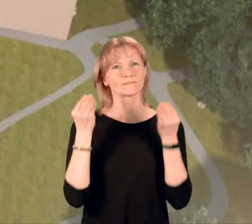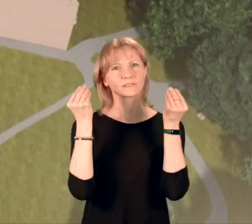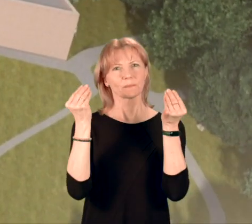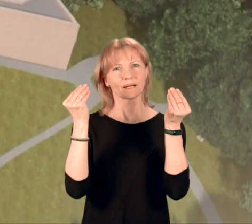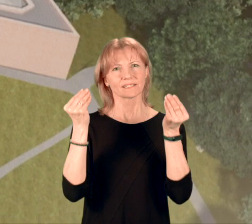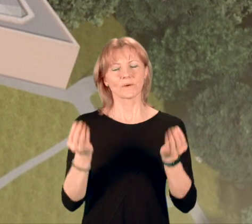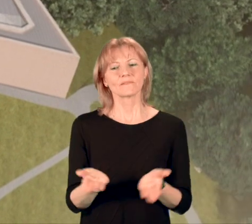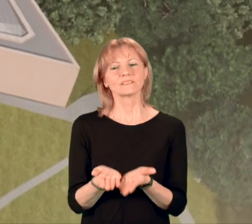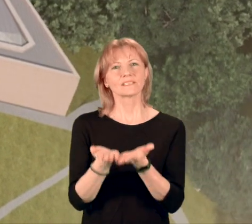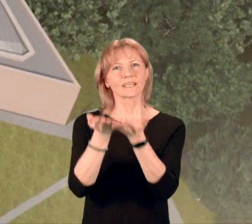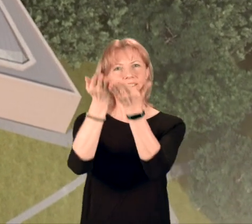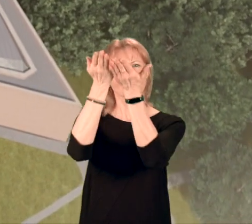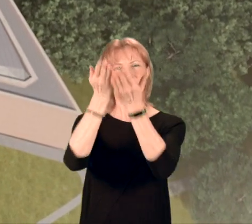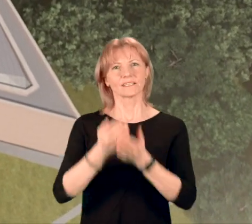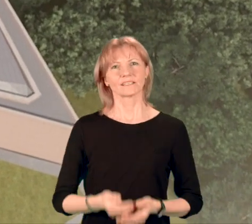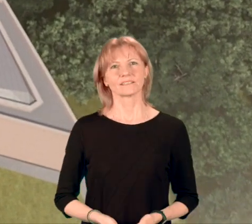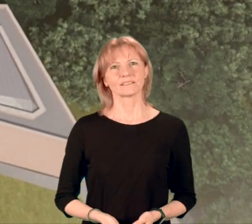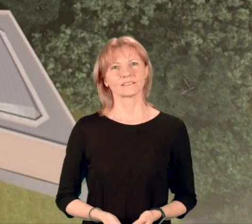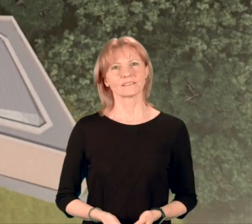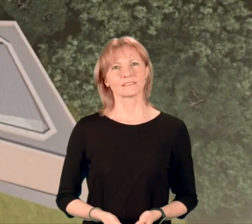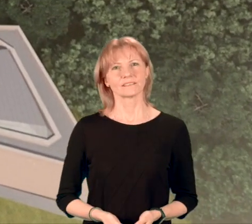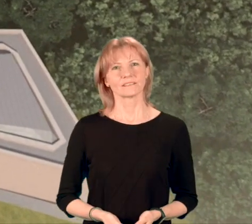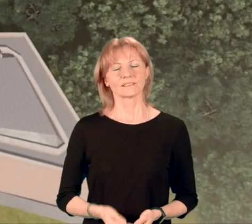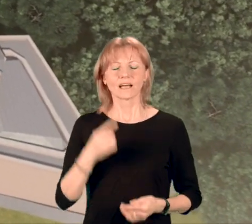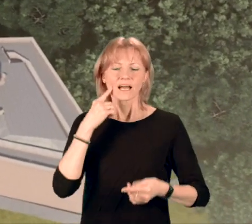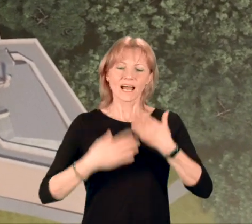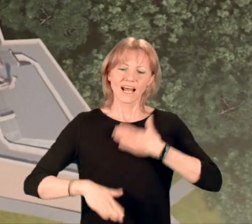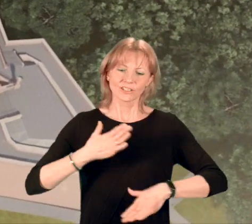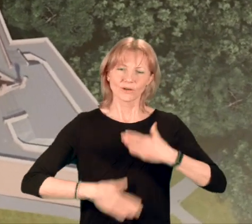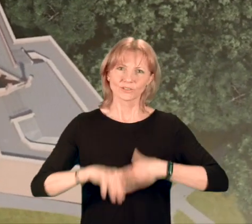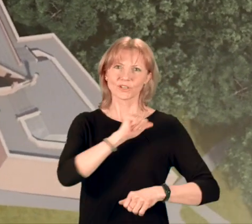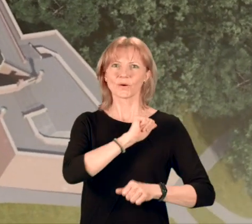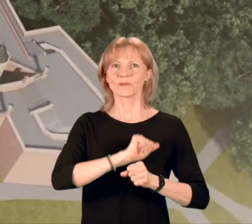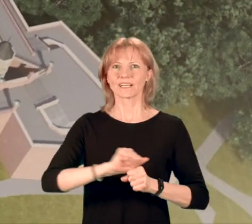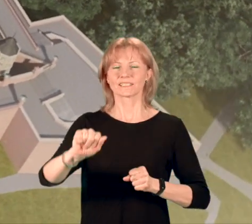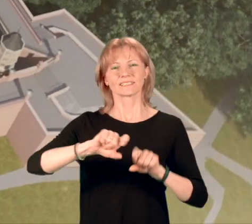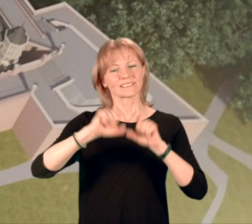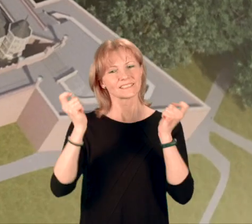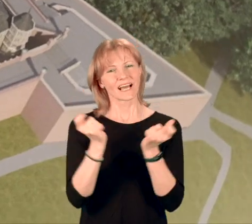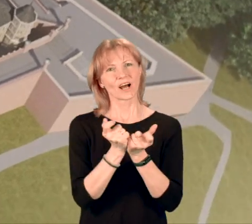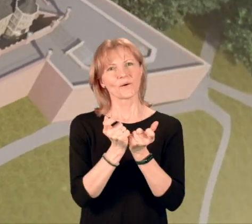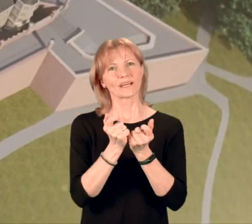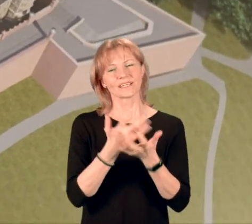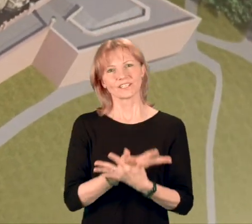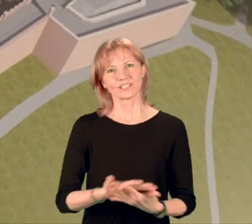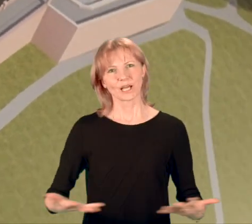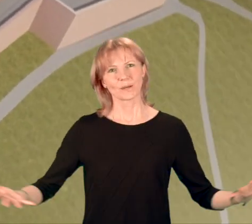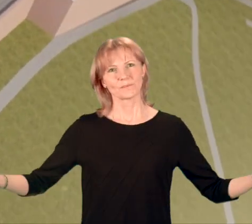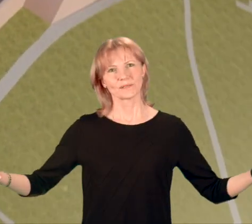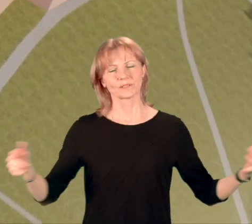zniesienie, radością jest całej ziemi.